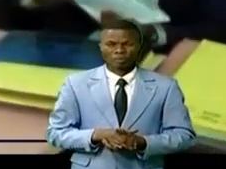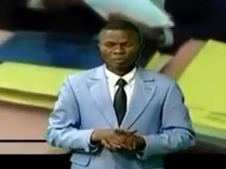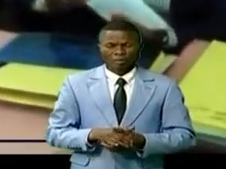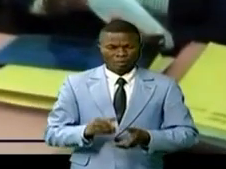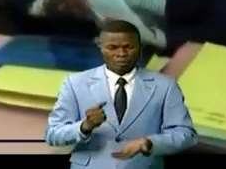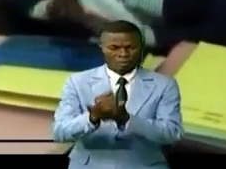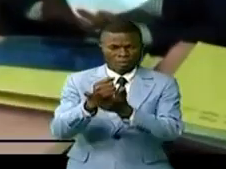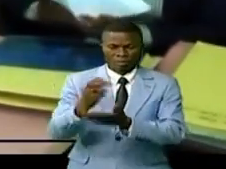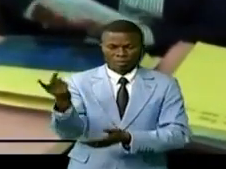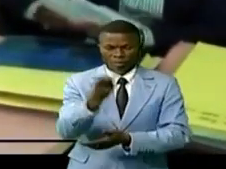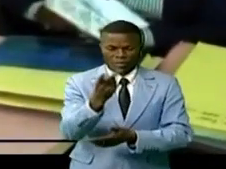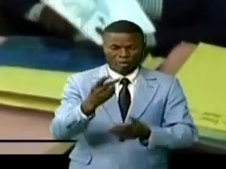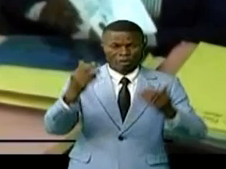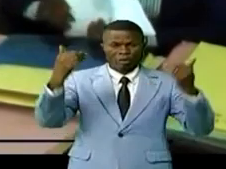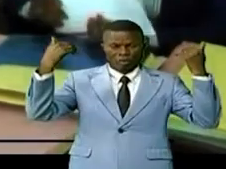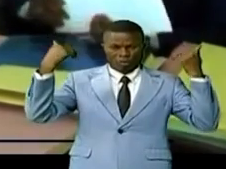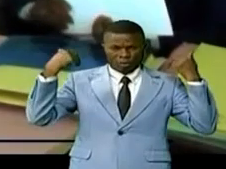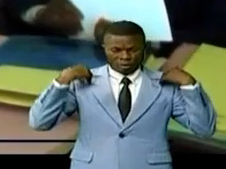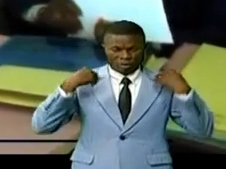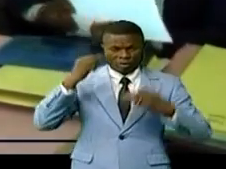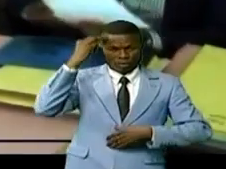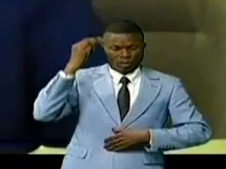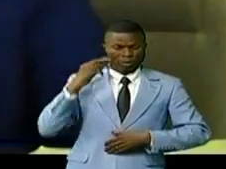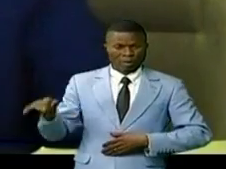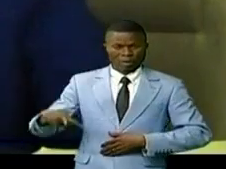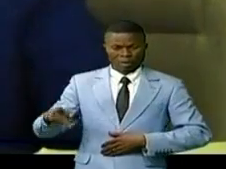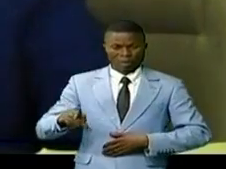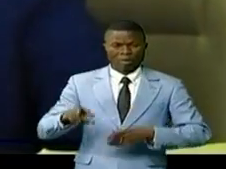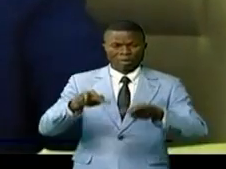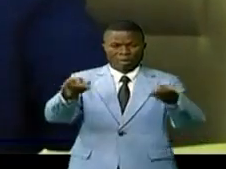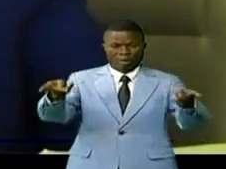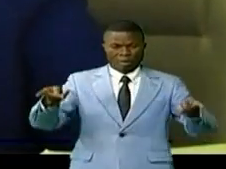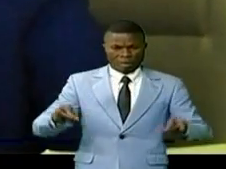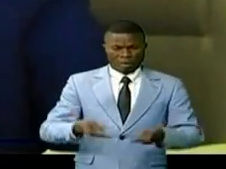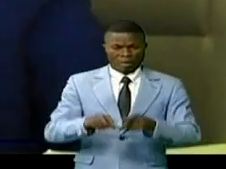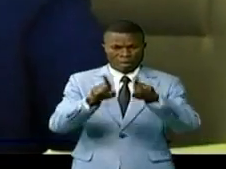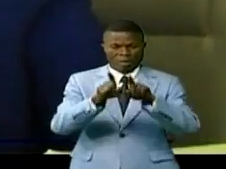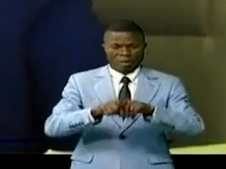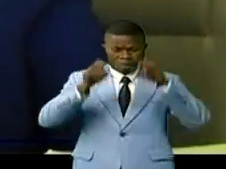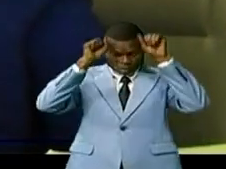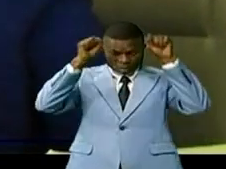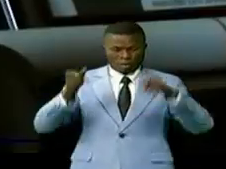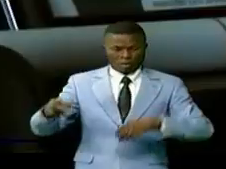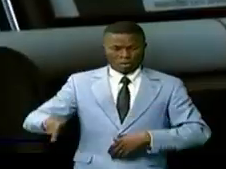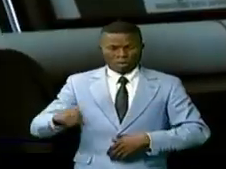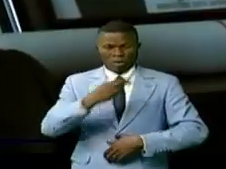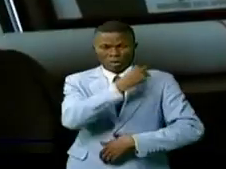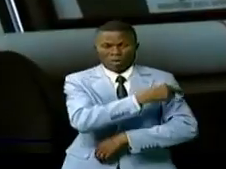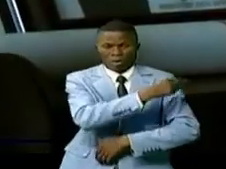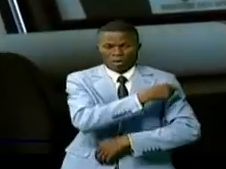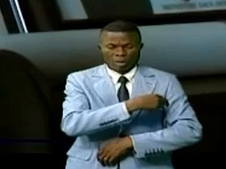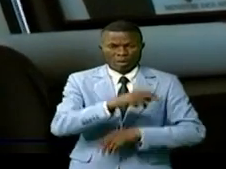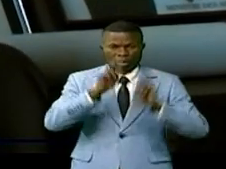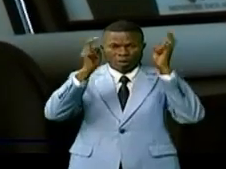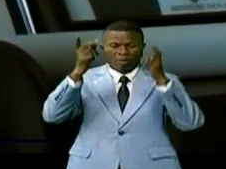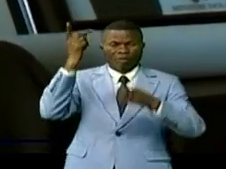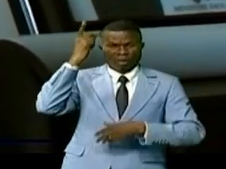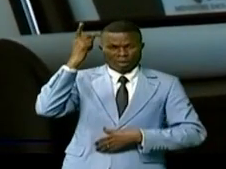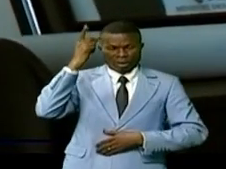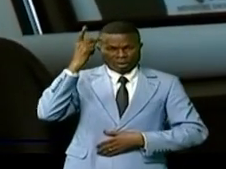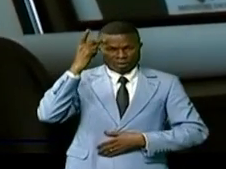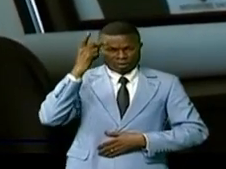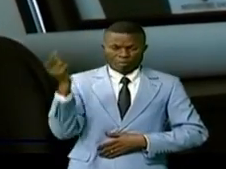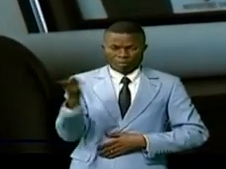permis aux deux personnalités, le ministre provincial de l'Environnement et le président provincial de la Croix-Rouge urbaine de Kinshasa,